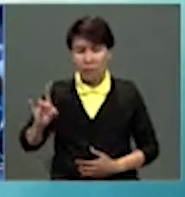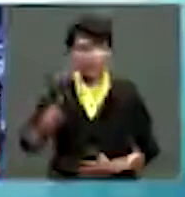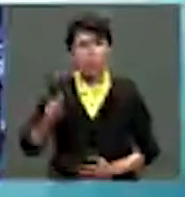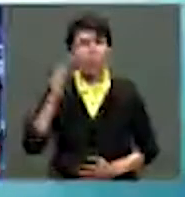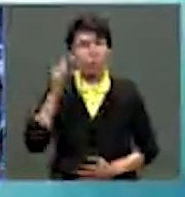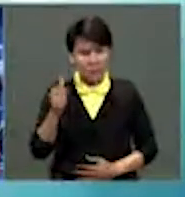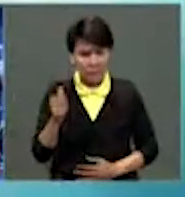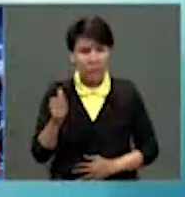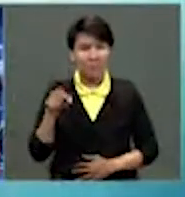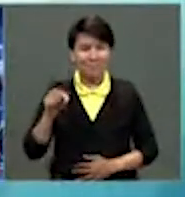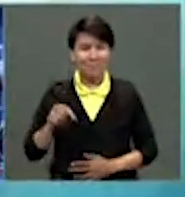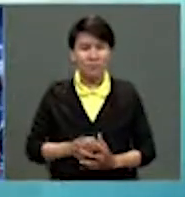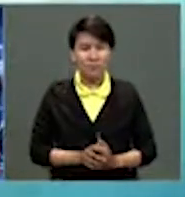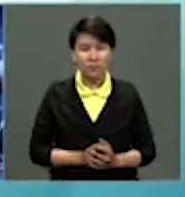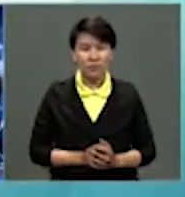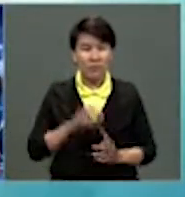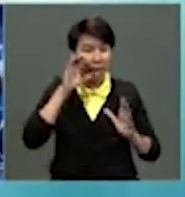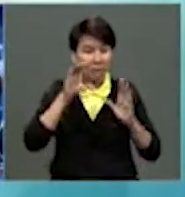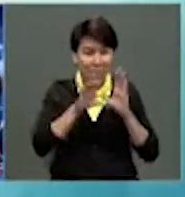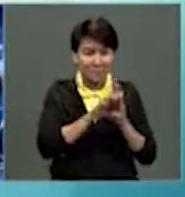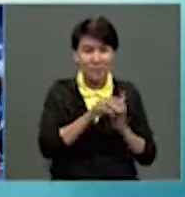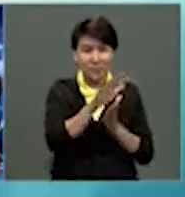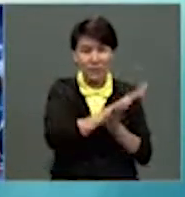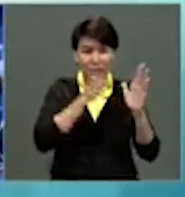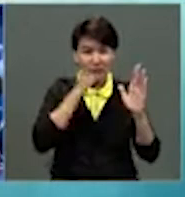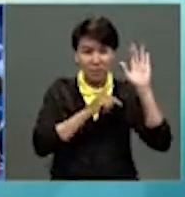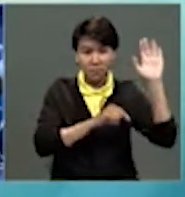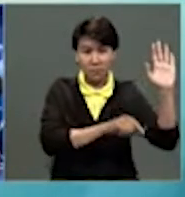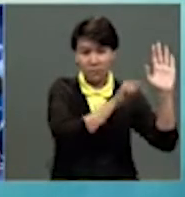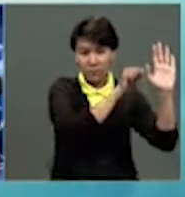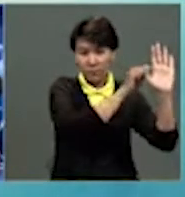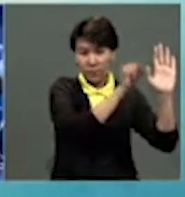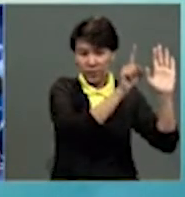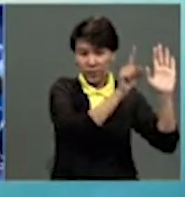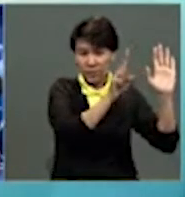ก็ถือว่าดีแล้วระวังไม่อยู่ใกล้คนอื่นในระยะน้อยกว่า2เมตรอันนี้ลงมาเรื่อยๆกับ 0.79